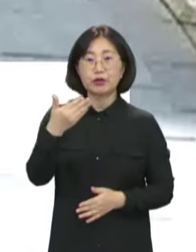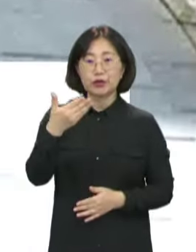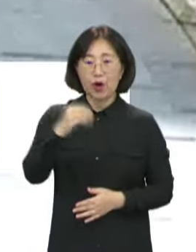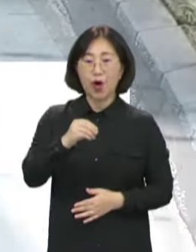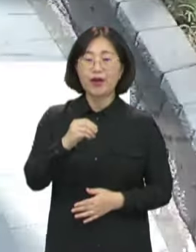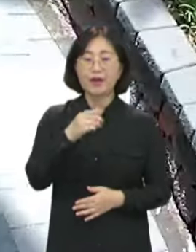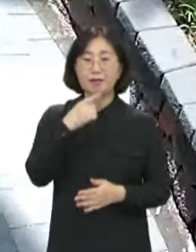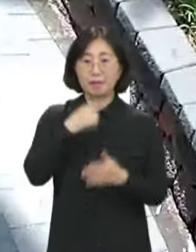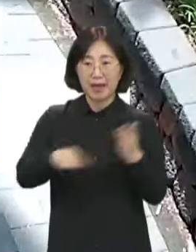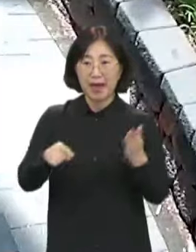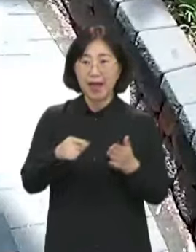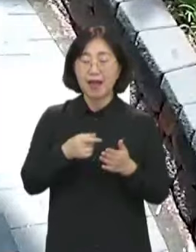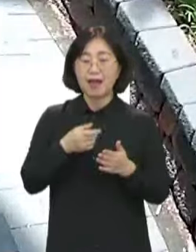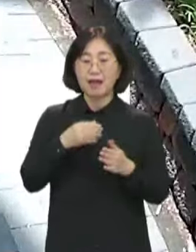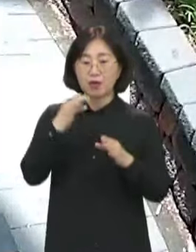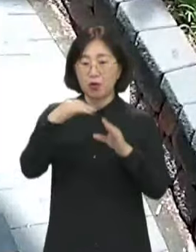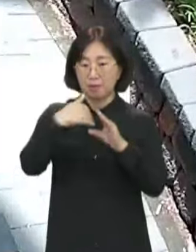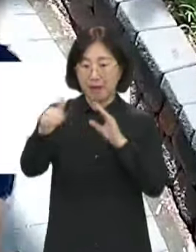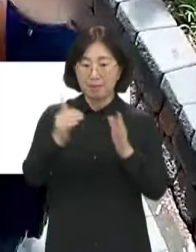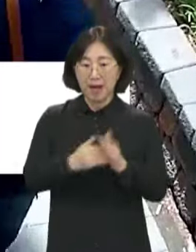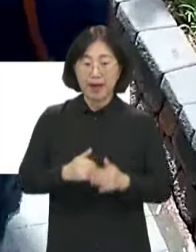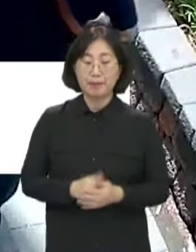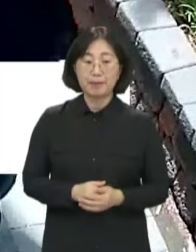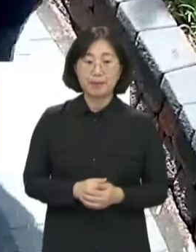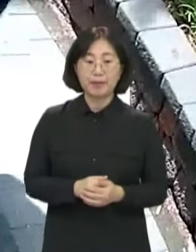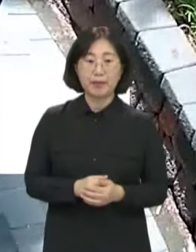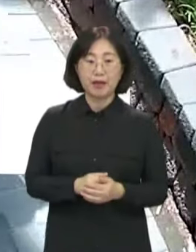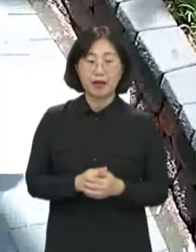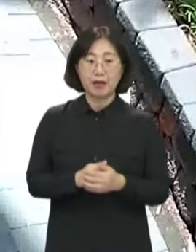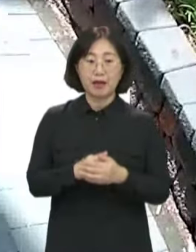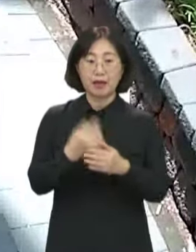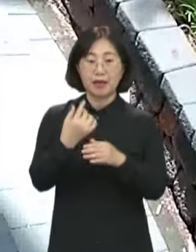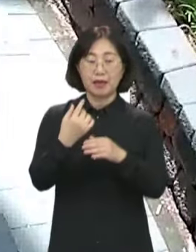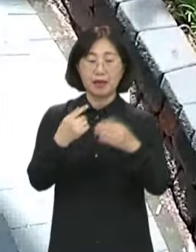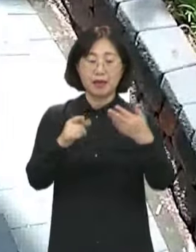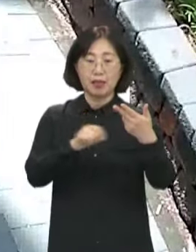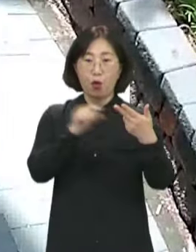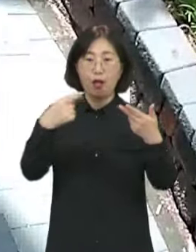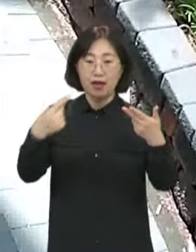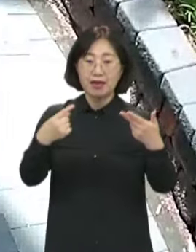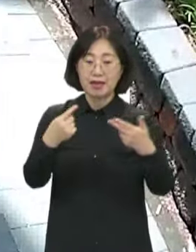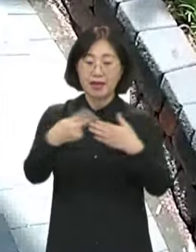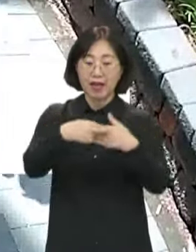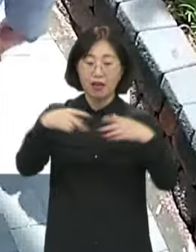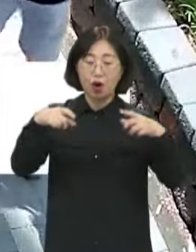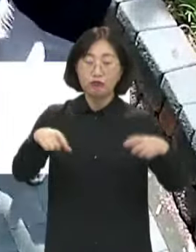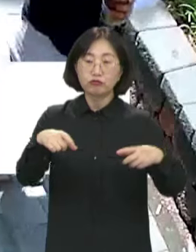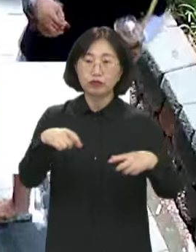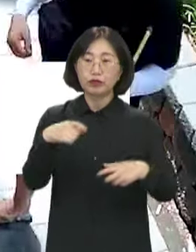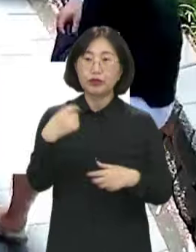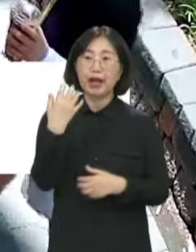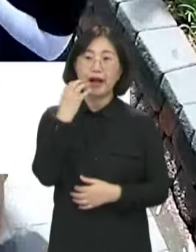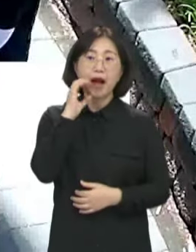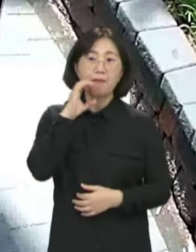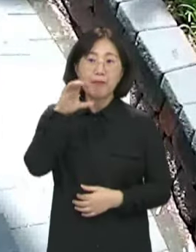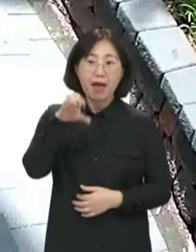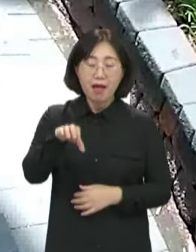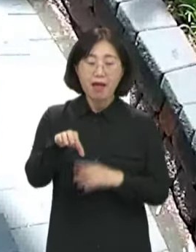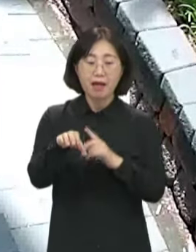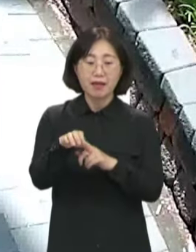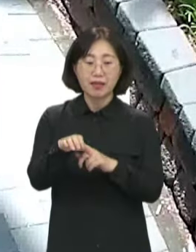신고했고 경찰은 신고 접수 당일인 지난달 1일 오후 대전시 대덕구의 한 카페 앞에서 A씨에게 1,000만